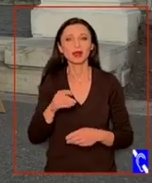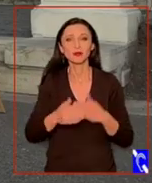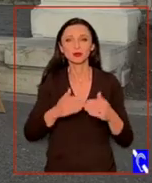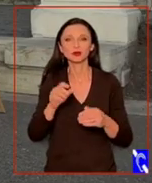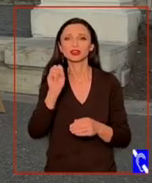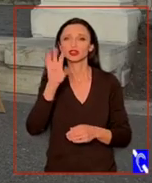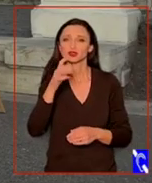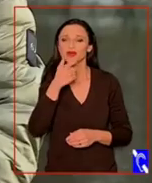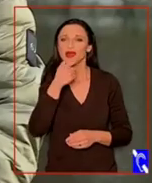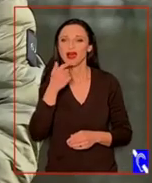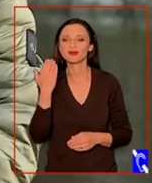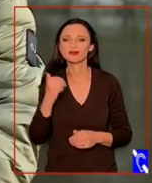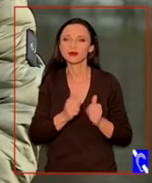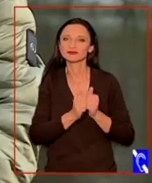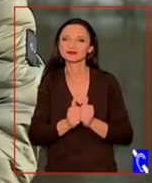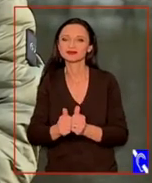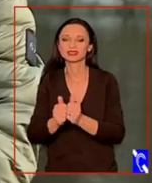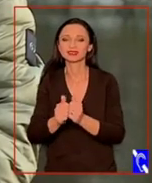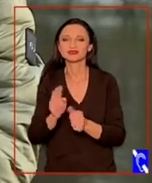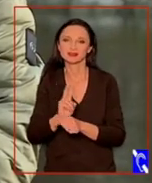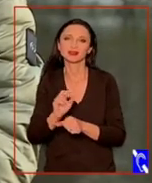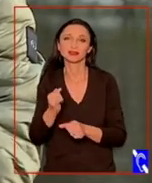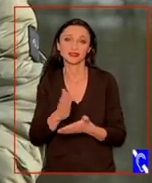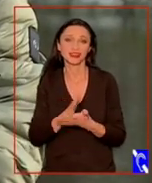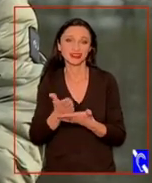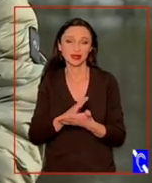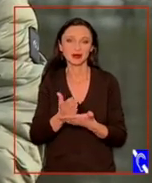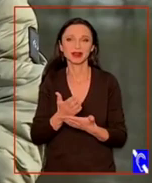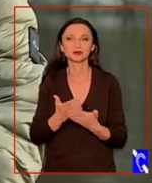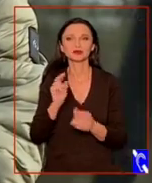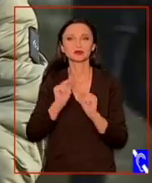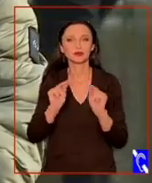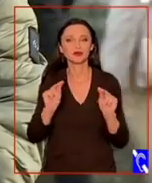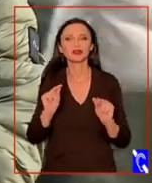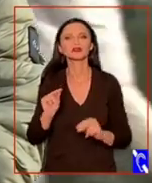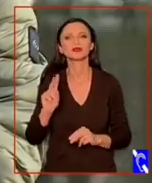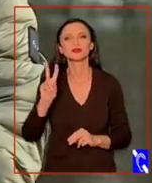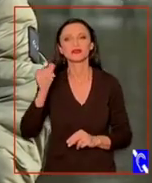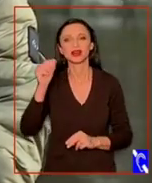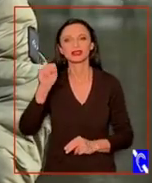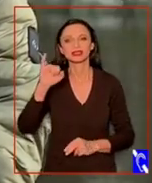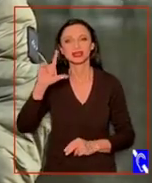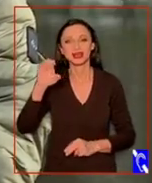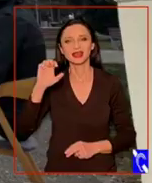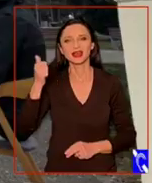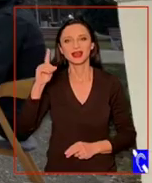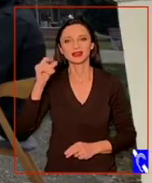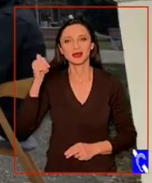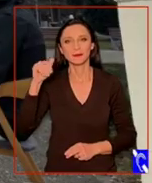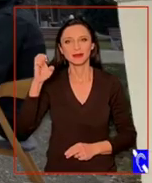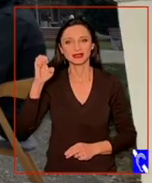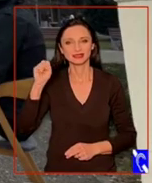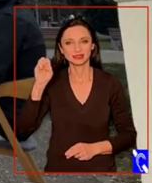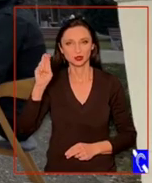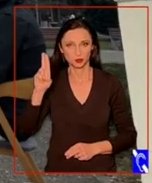de 15 ani a fost asistentul și interpretul profesorului Vasile Adamescu. Te salut,